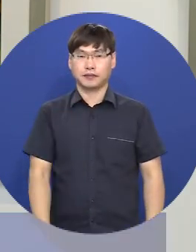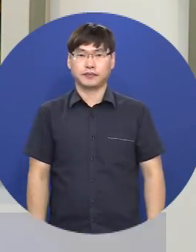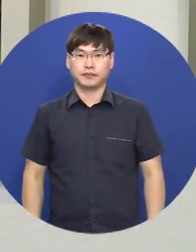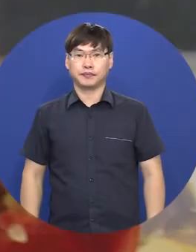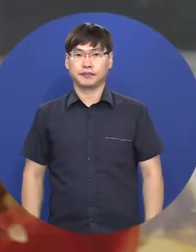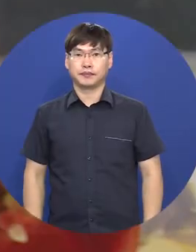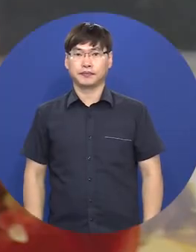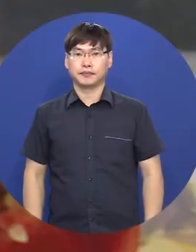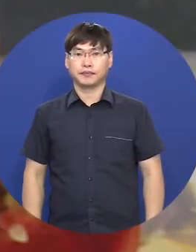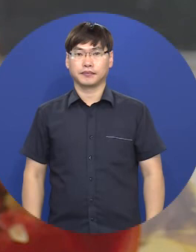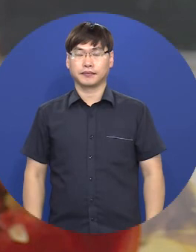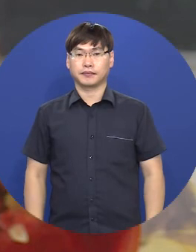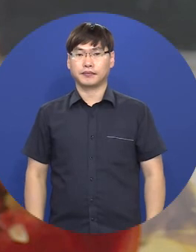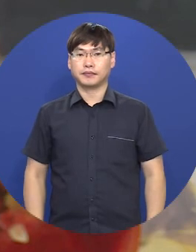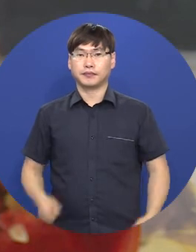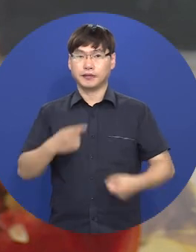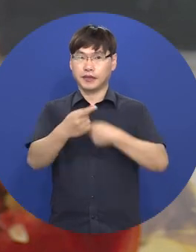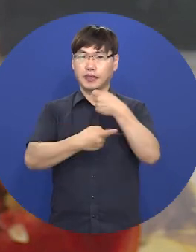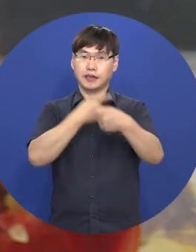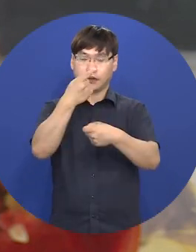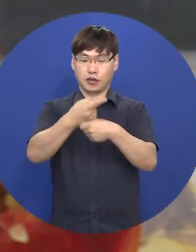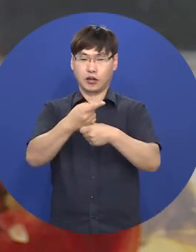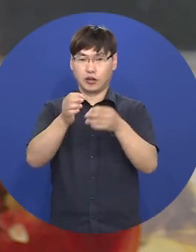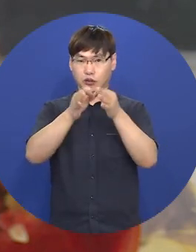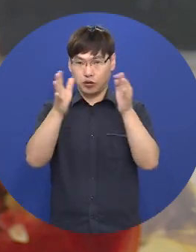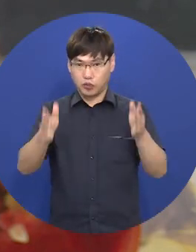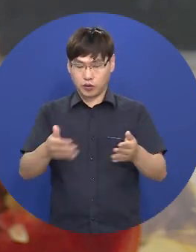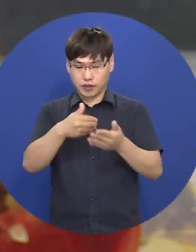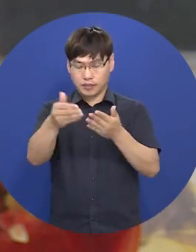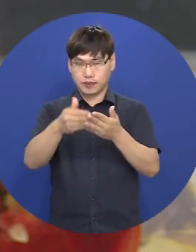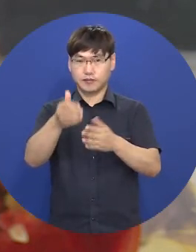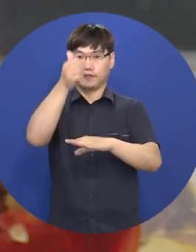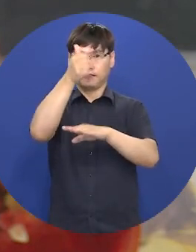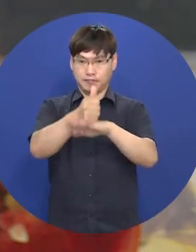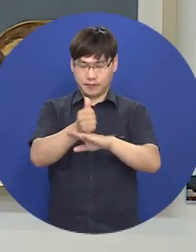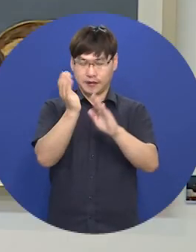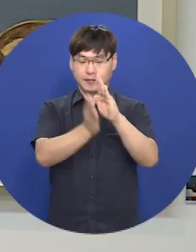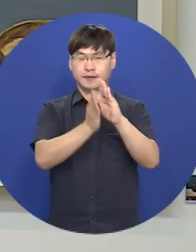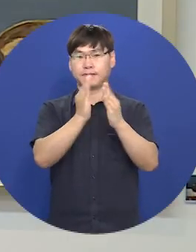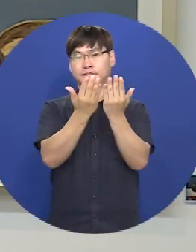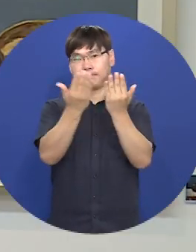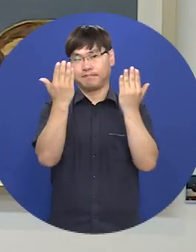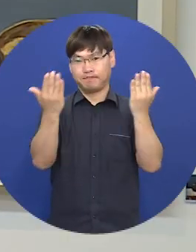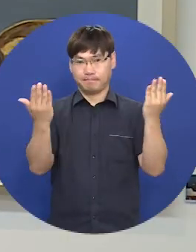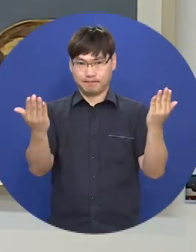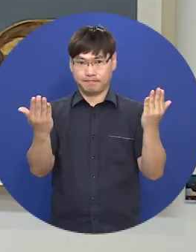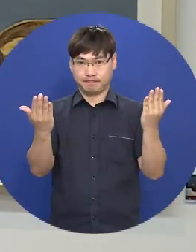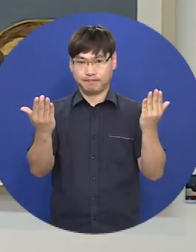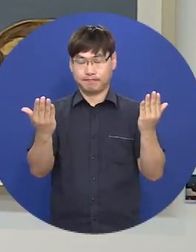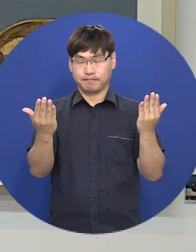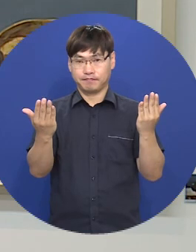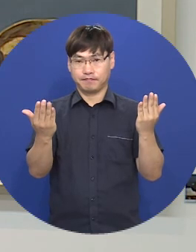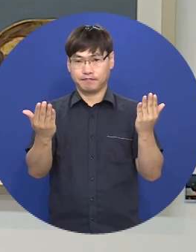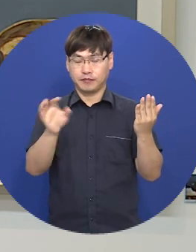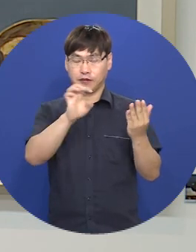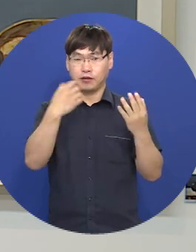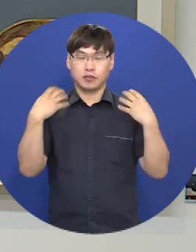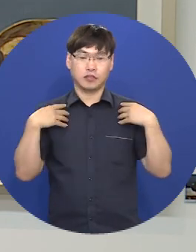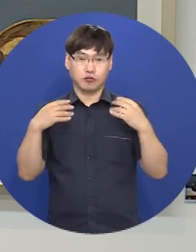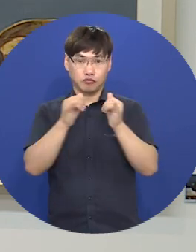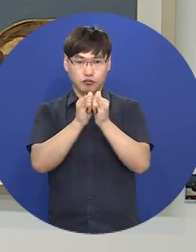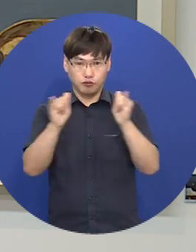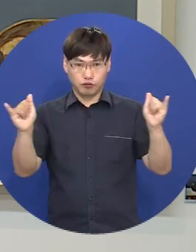바람입니다. 지난 1년간의 결과물을 선보이는 전기미술전이었습니다. 많은 평창